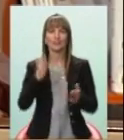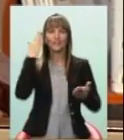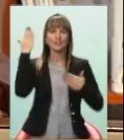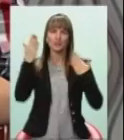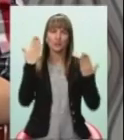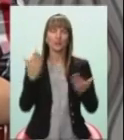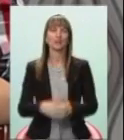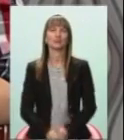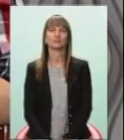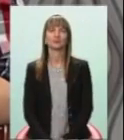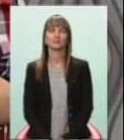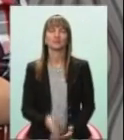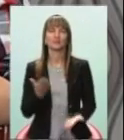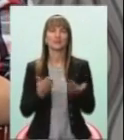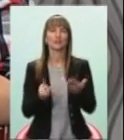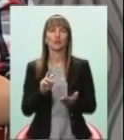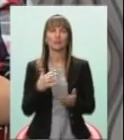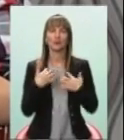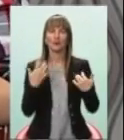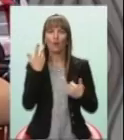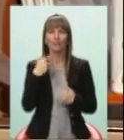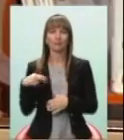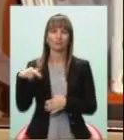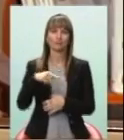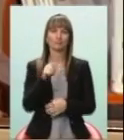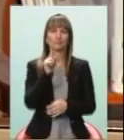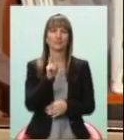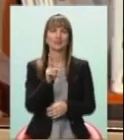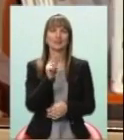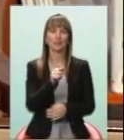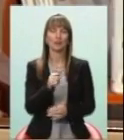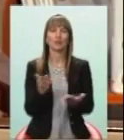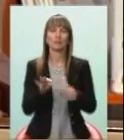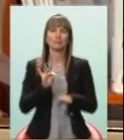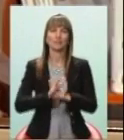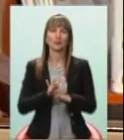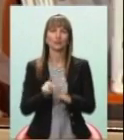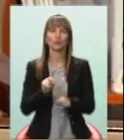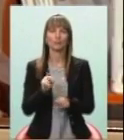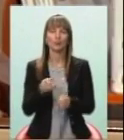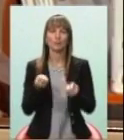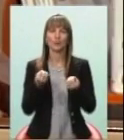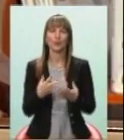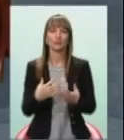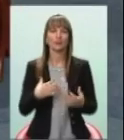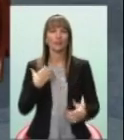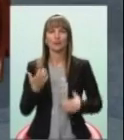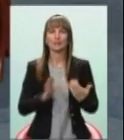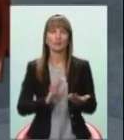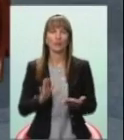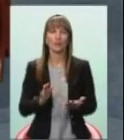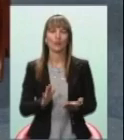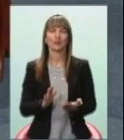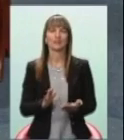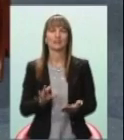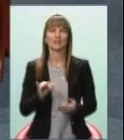веселим. Веселим, напевно, щоб тваринка, коли вона прийшла до тебе з якоюсь там хворобою, так, просто не панікувала, не